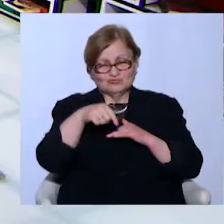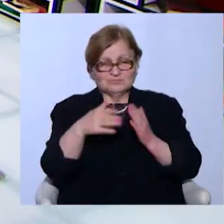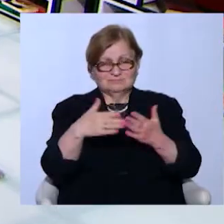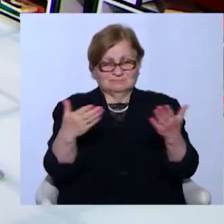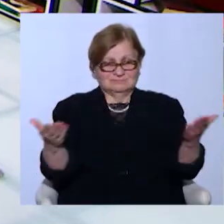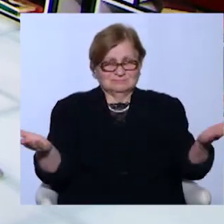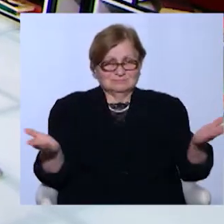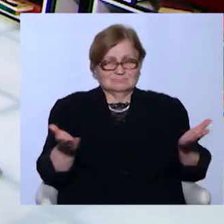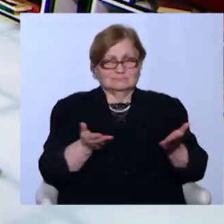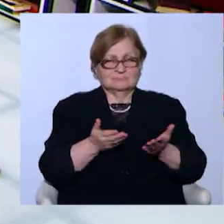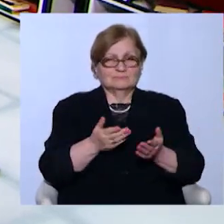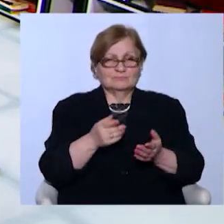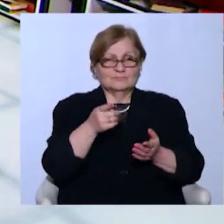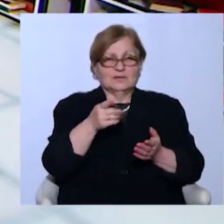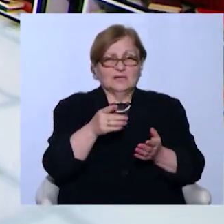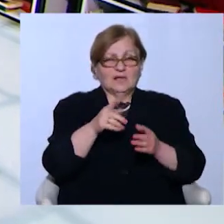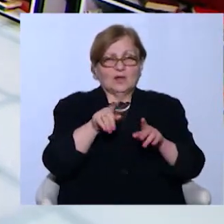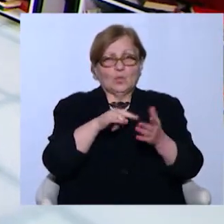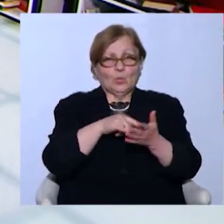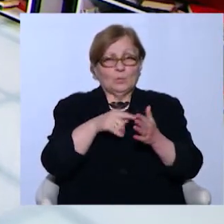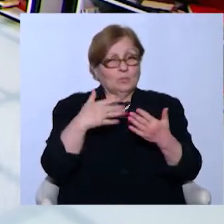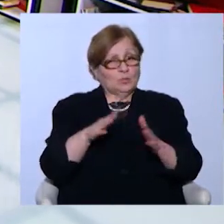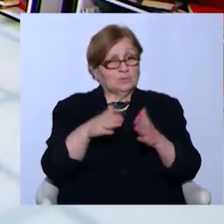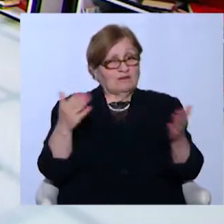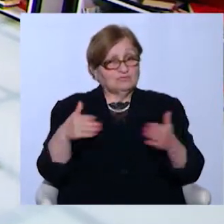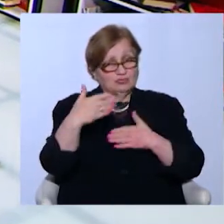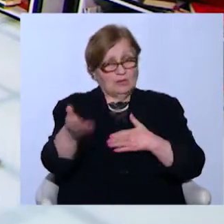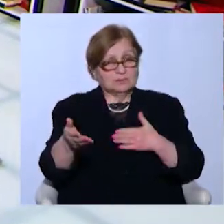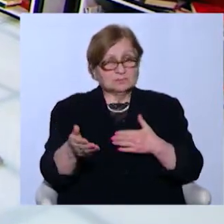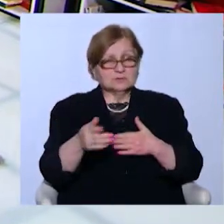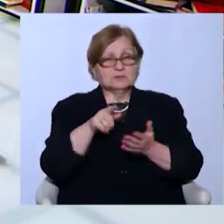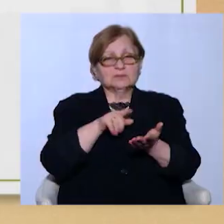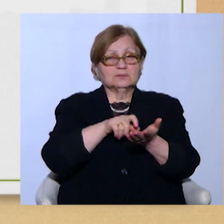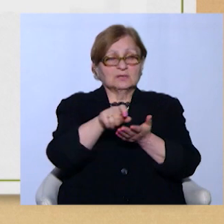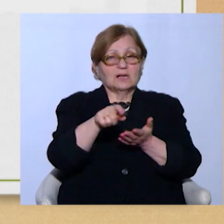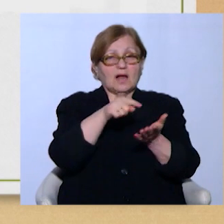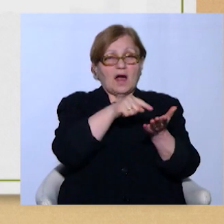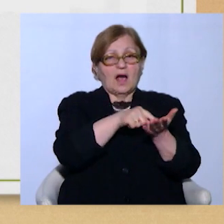წარმოდგენილია ამ კუბის ერთ-ერთი შლილი. ჭიანჭველა